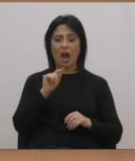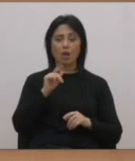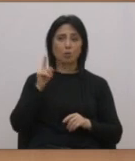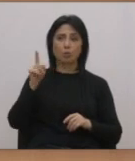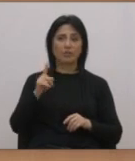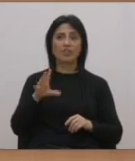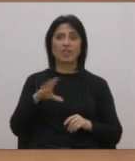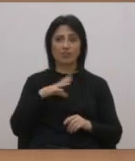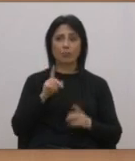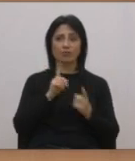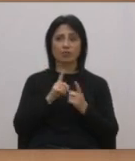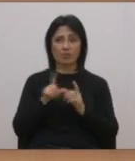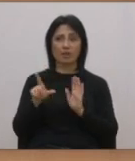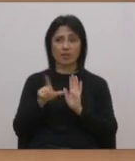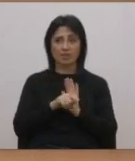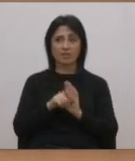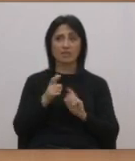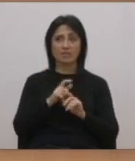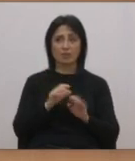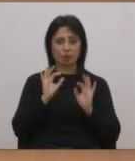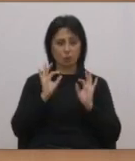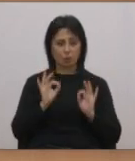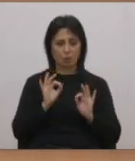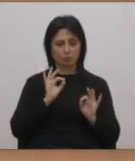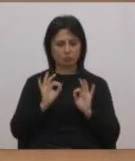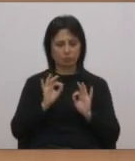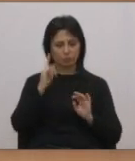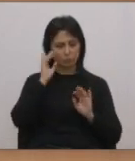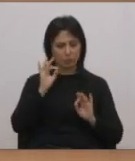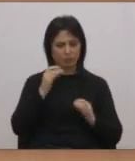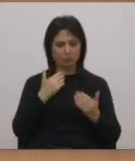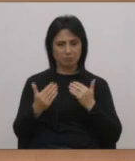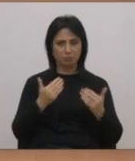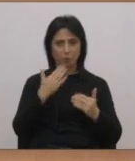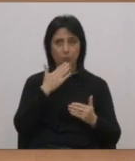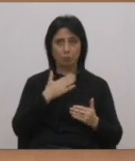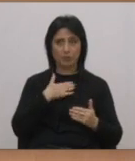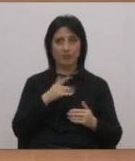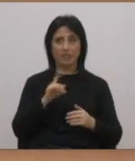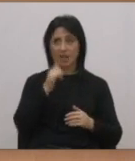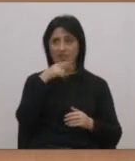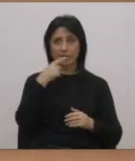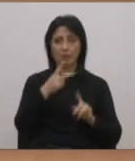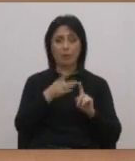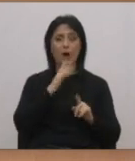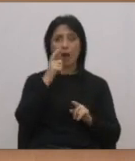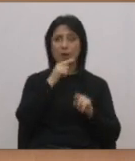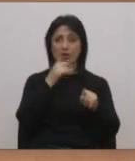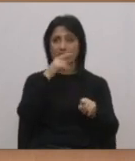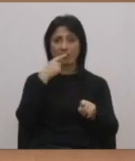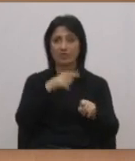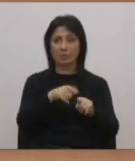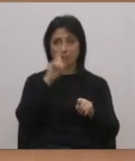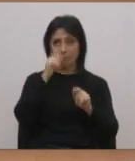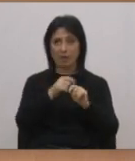დავასახელე, რომ ყოფილვარ შეხვედრებზე მასთან ერთად და ძალიან ზომიერი და გონივრული გამოსვლები აქვს ხოლმე, რასაც ვერ ვიტყვი მეორე ქალბატონზე, იმიტომ